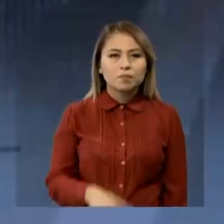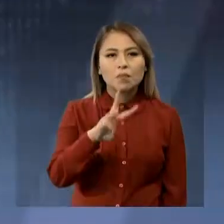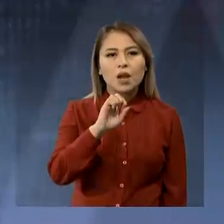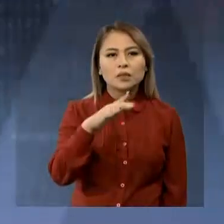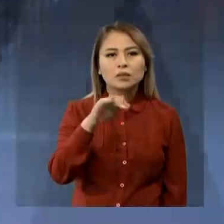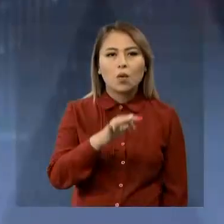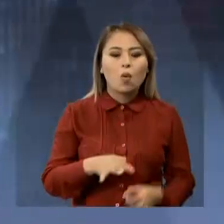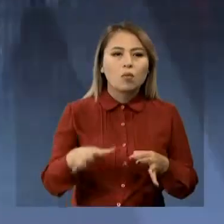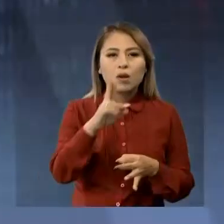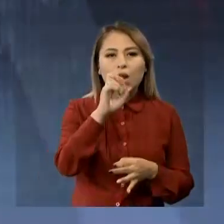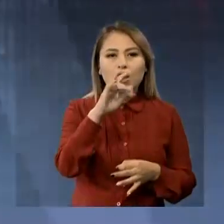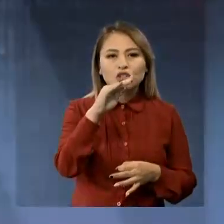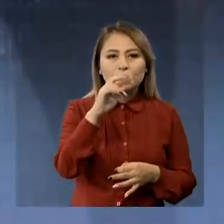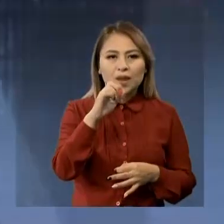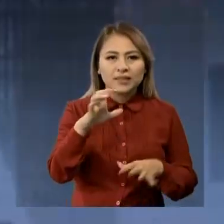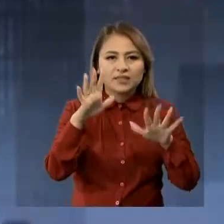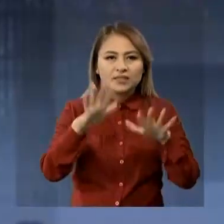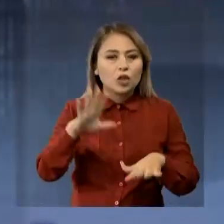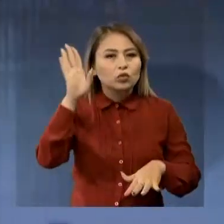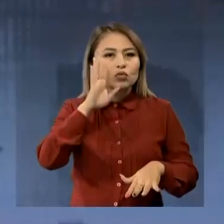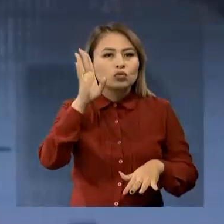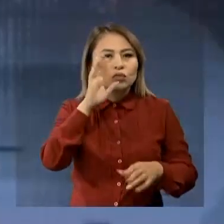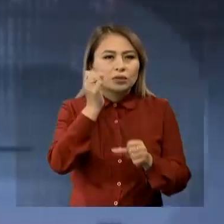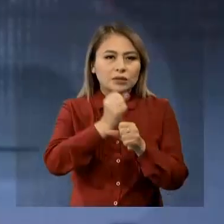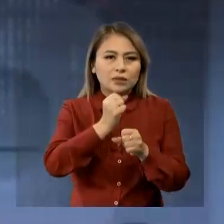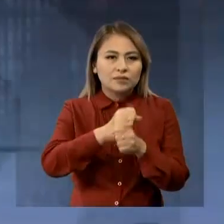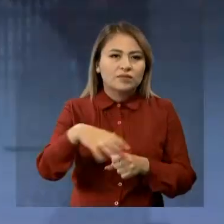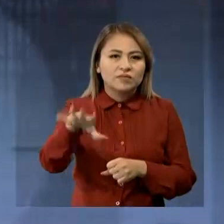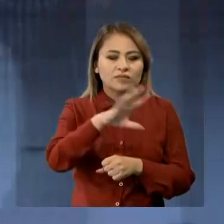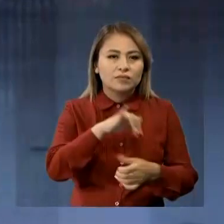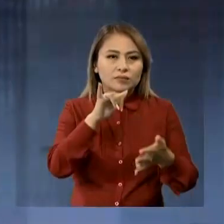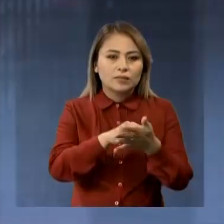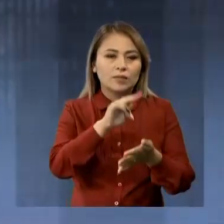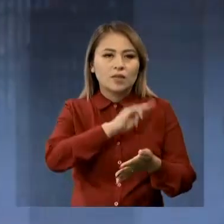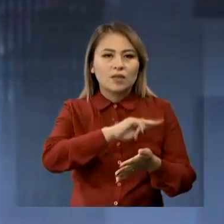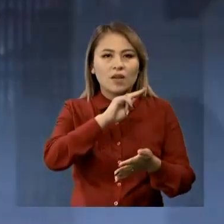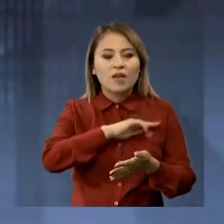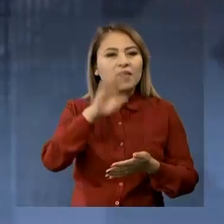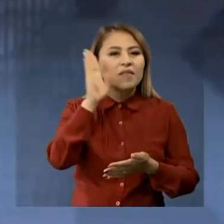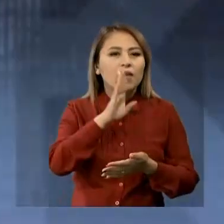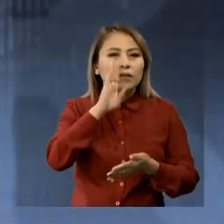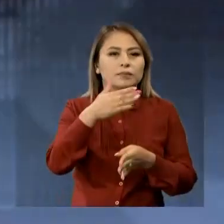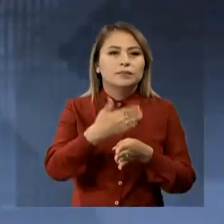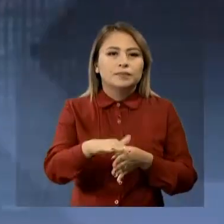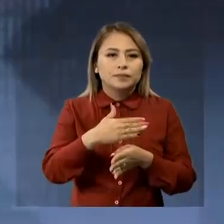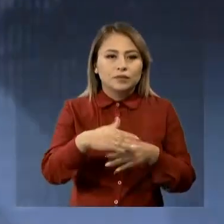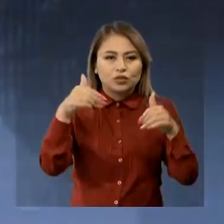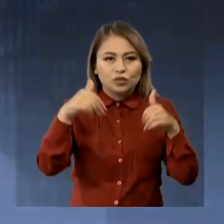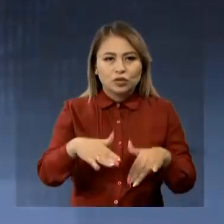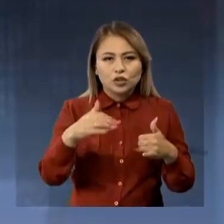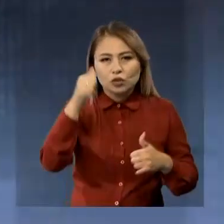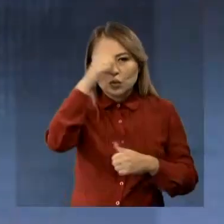Маңғыстау облысындағы Қаражанбас кен орнында су тұштатын қондырғылар іске қосылып, таза ауызсу мәселесі біртіндеп шешімін